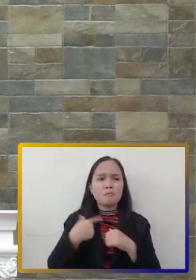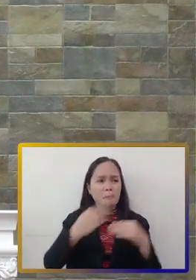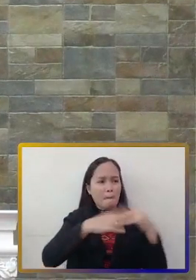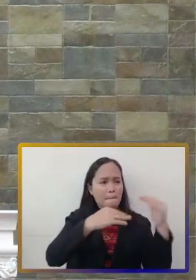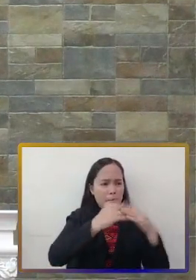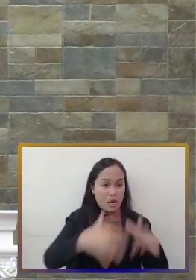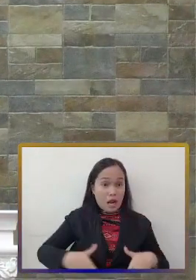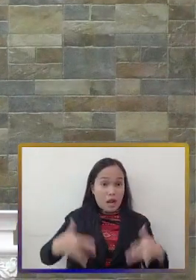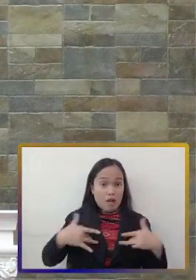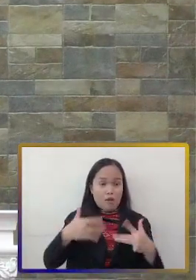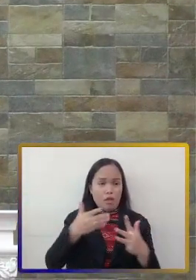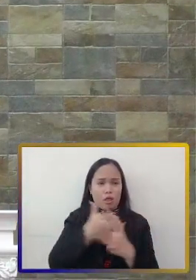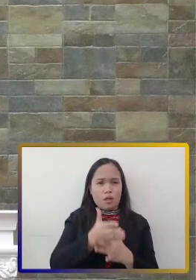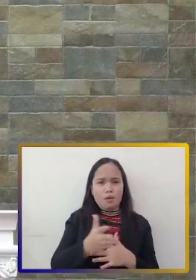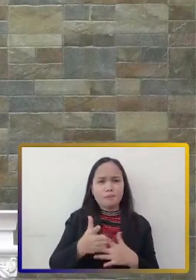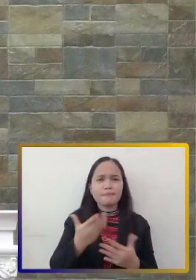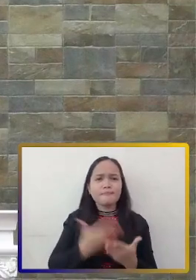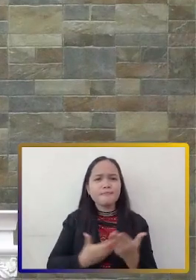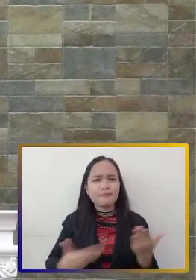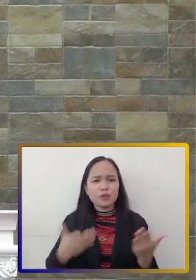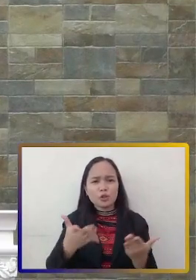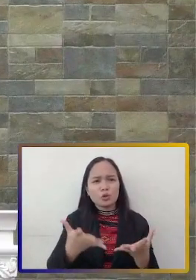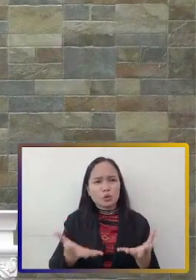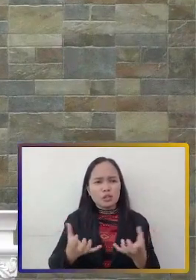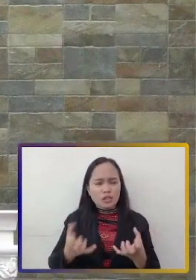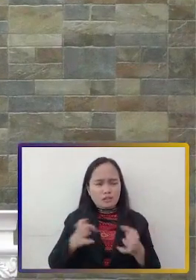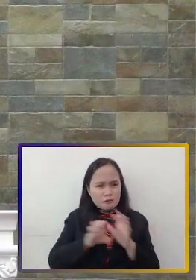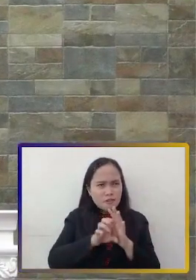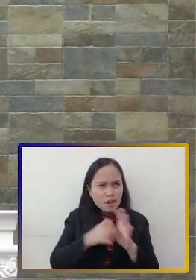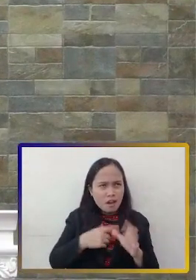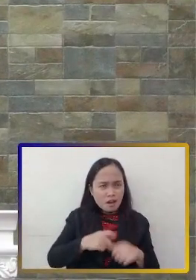ipinagmamalaki mo, masusubukan niyan pag dumaan na yung fire.